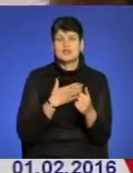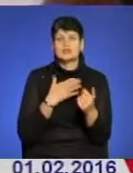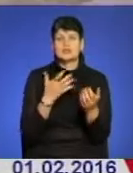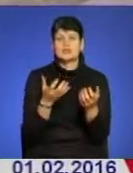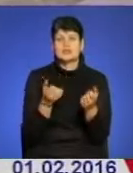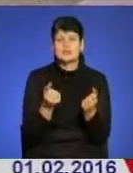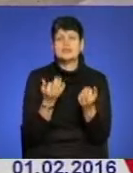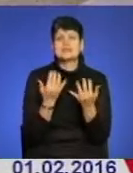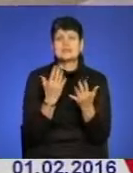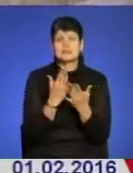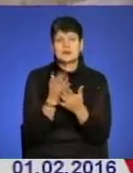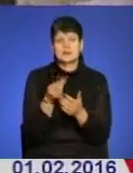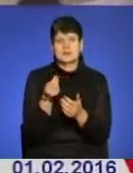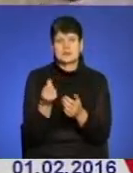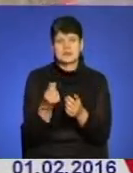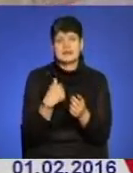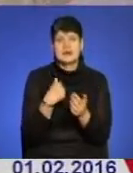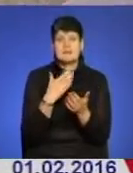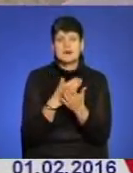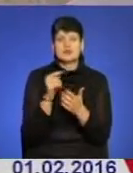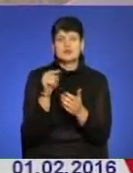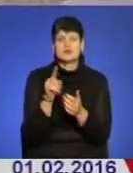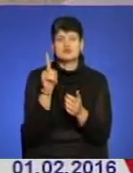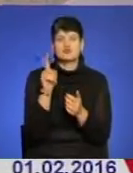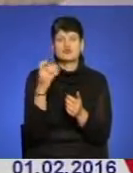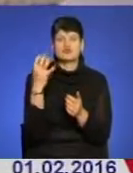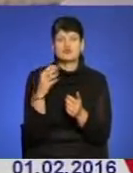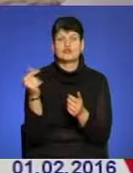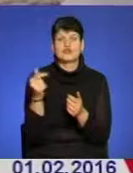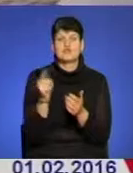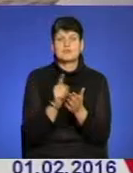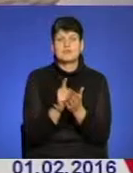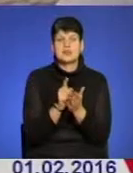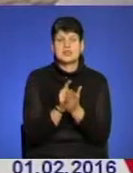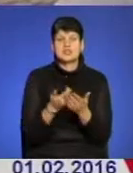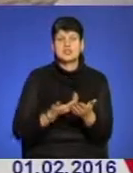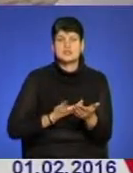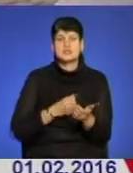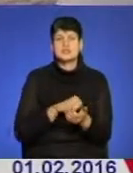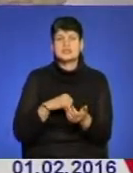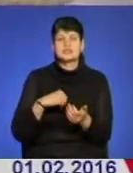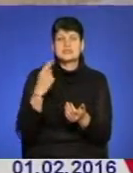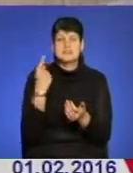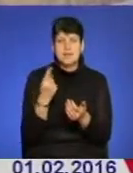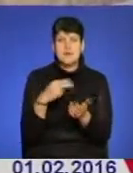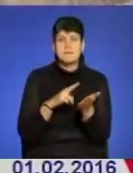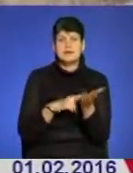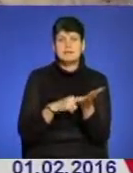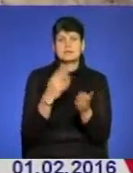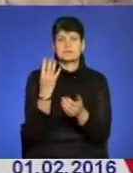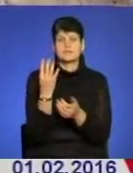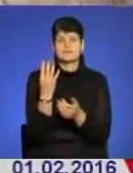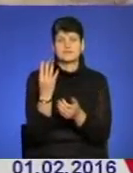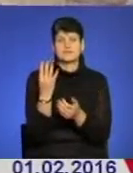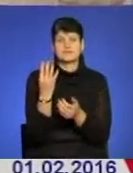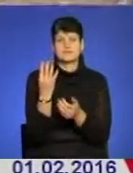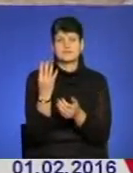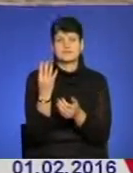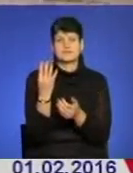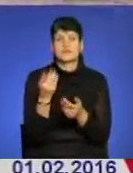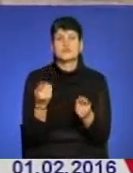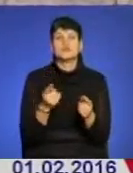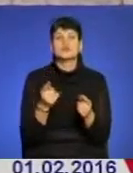за каналізацію. За воду не платимо, тому що маємо свою воду. Ну, зрозуміло, що це мають бути якісь розрахунки по